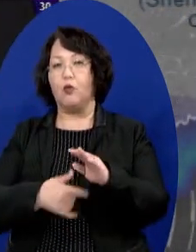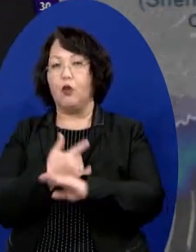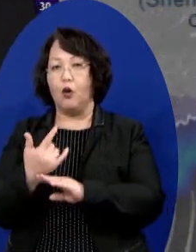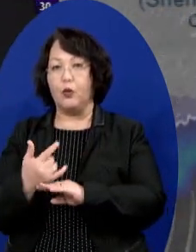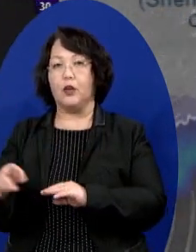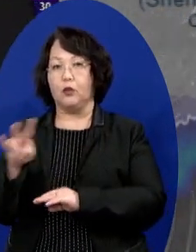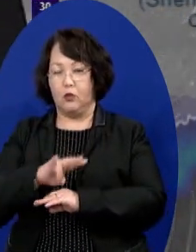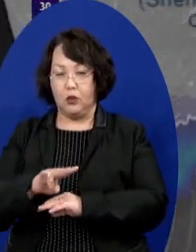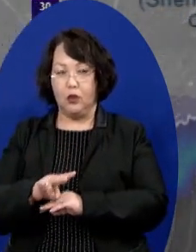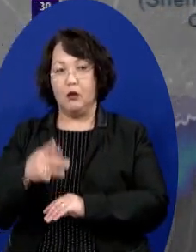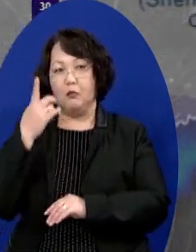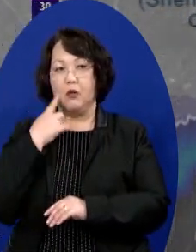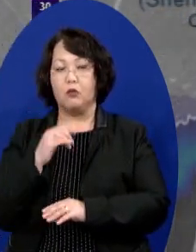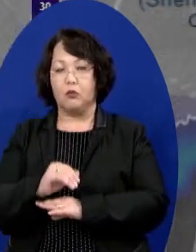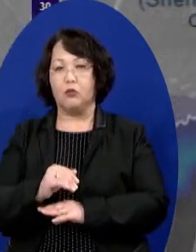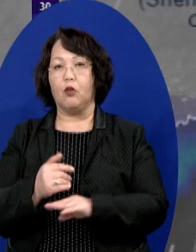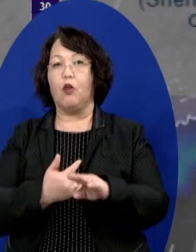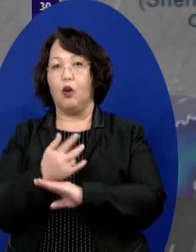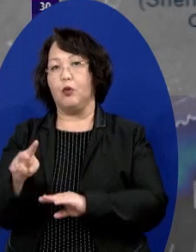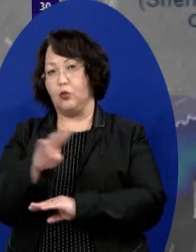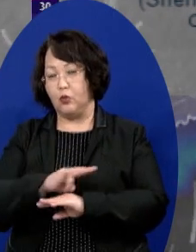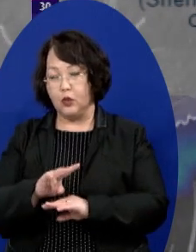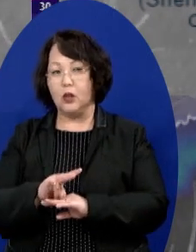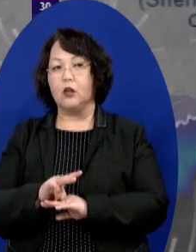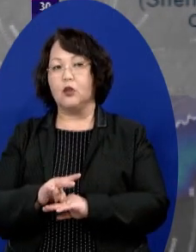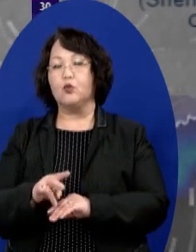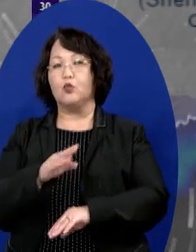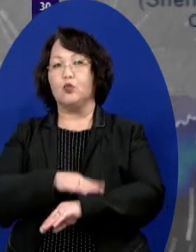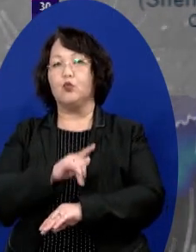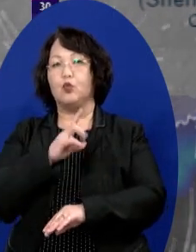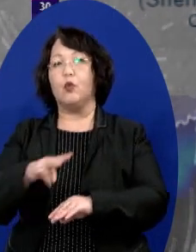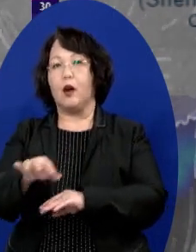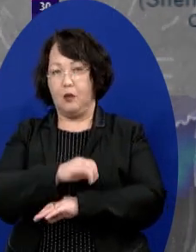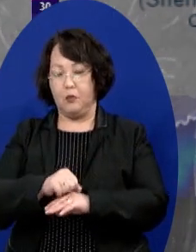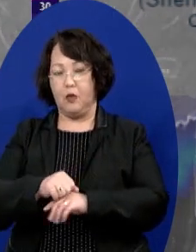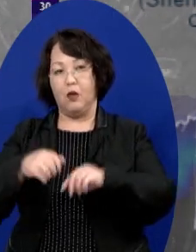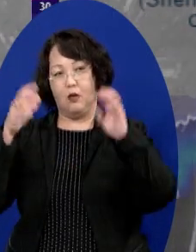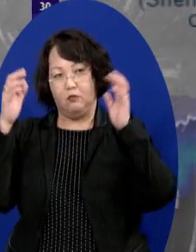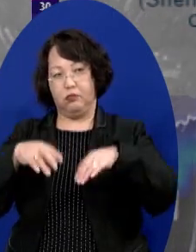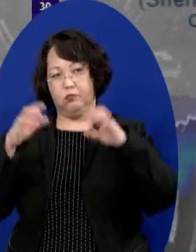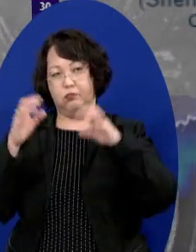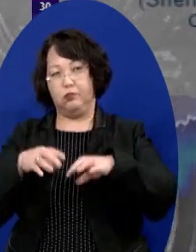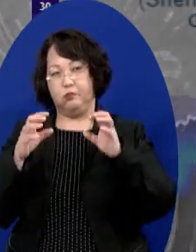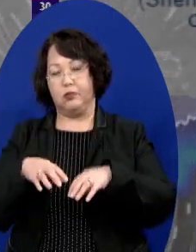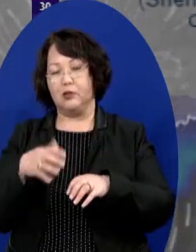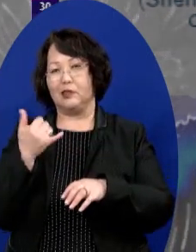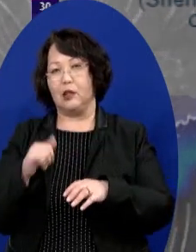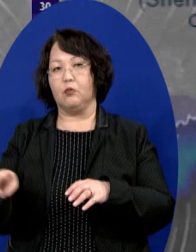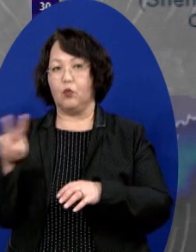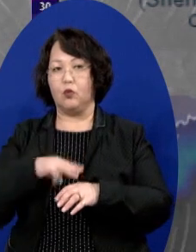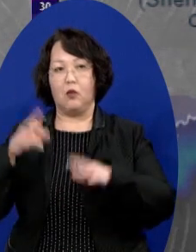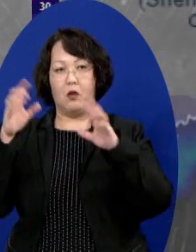өмнөд хэсгээр, за маргааш өдөртөө мөн говийн аймгууд нутгийн өмнөд хэсэг, за зүүн аймгууд нутгийн зүүн хэсгээр хурд тунд сорно. За бас нутгаараа бол хурд тунд